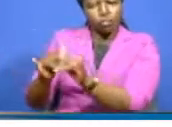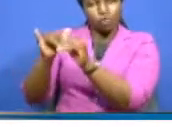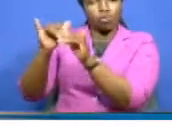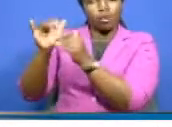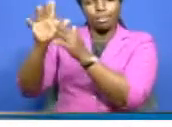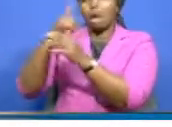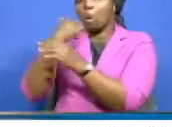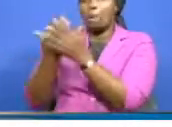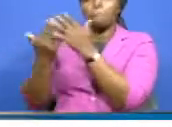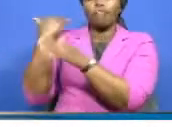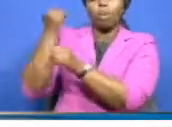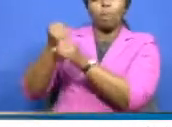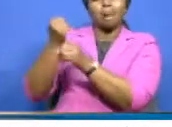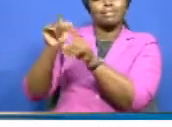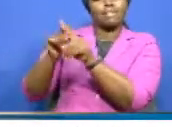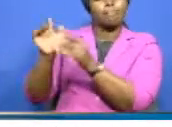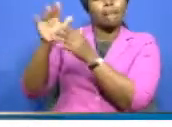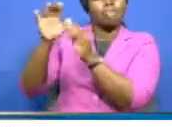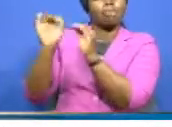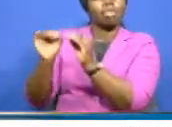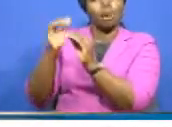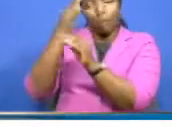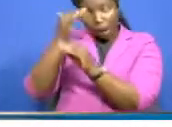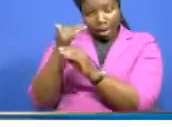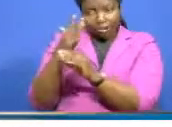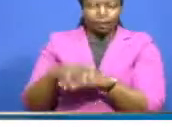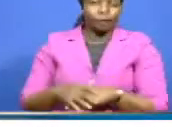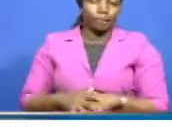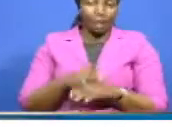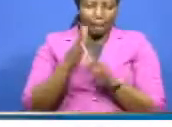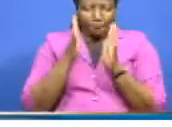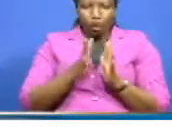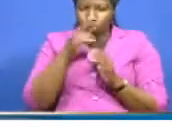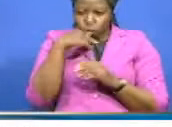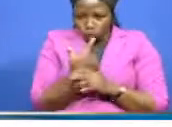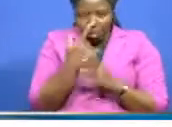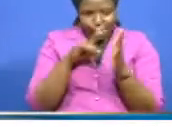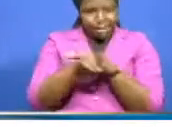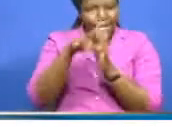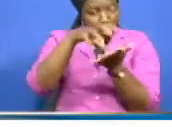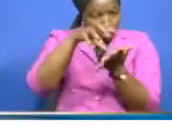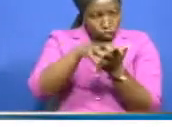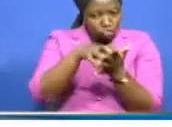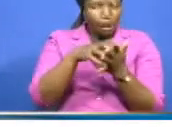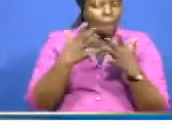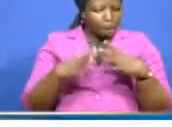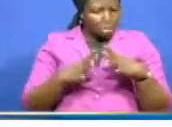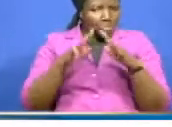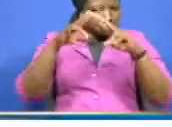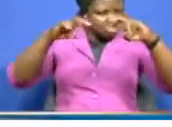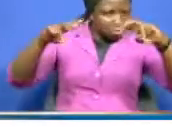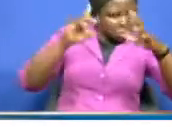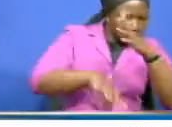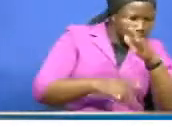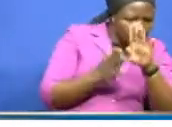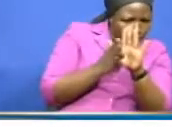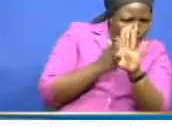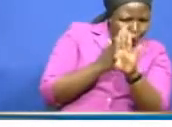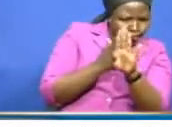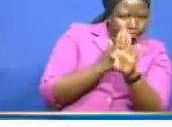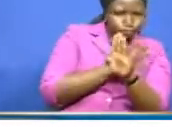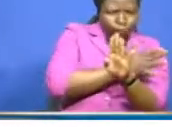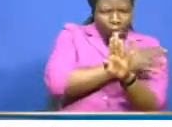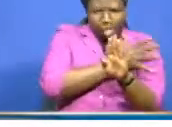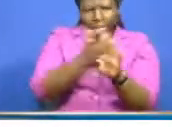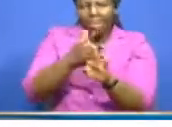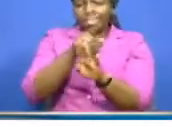wananchi wataangalia kazi aliyokuwa akiifanya kabla ya huu uchaguzi mwingine ufike. Na kama ni kuangalia hilo, kizungumzia kati ya